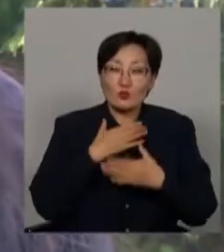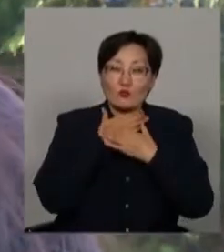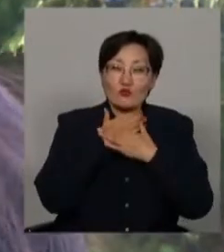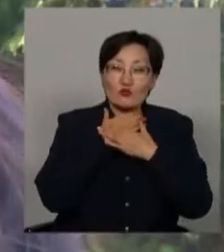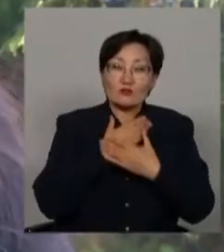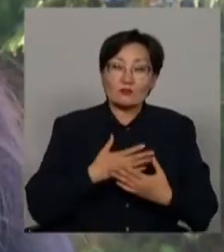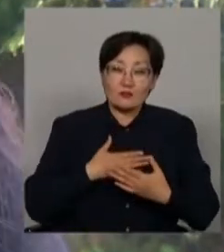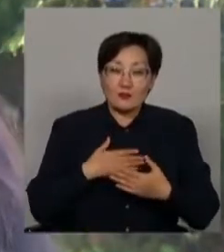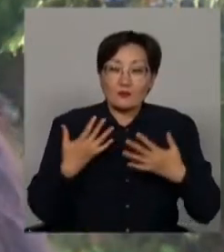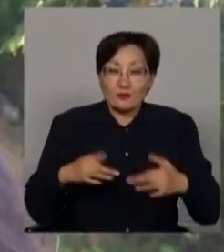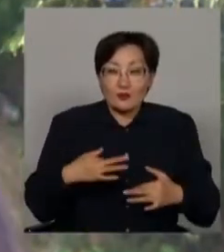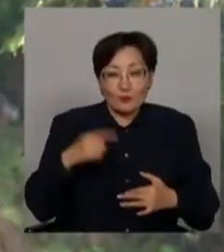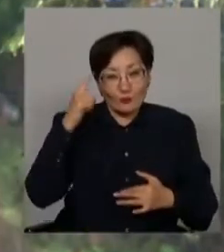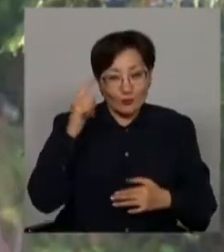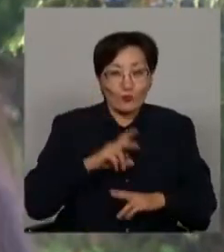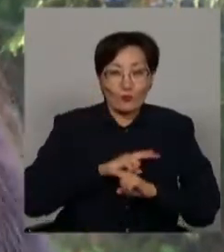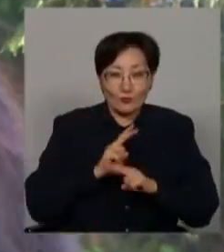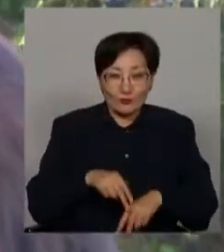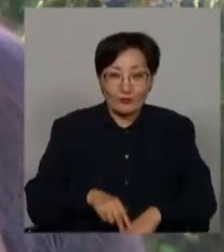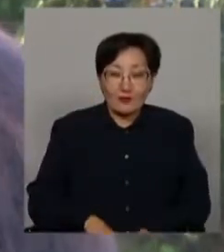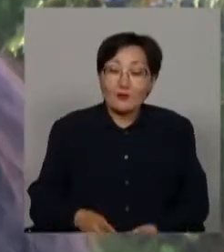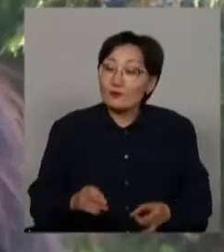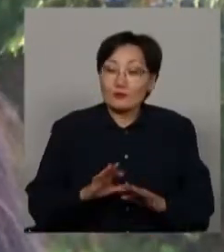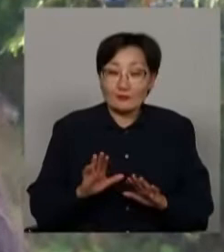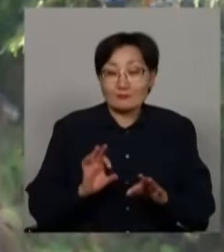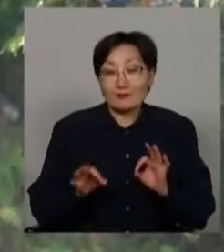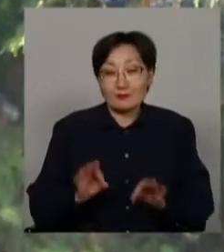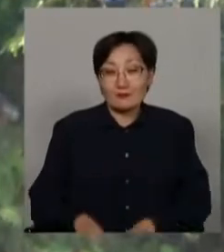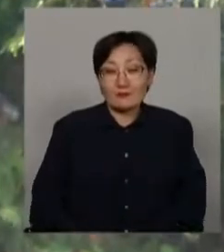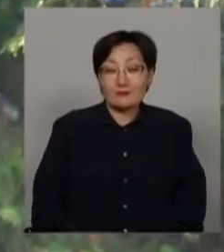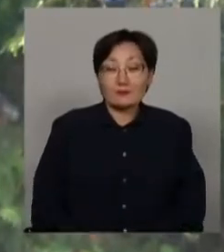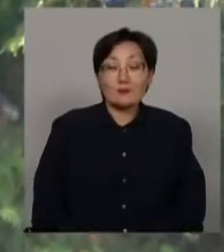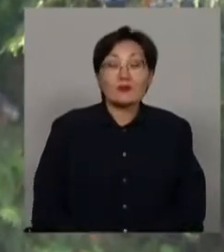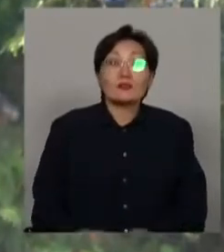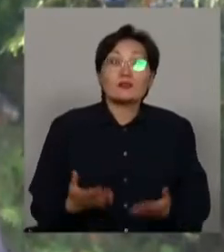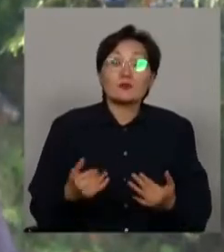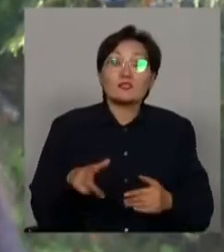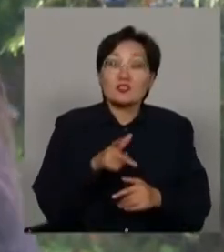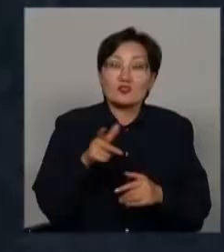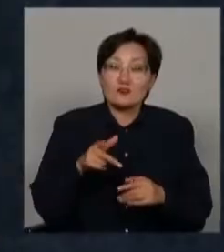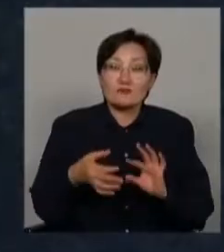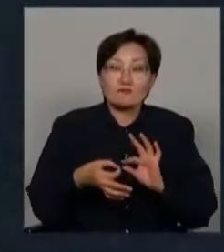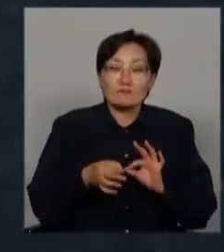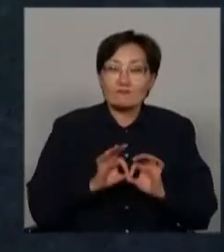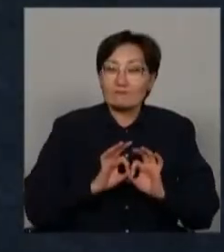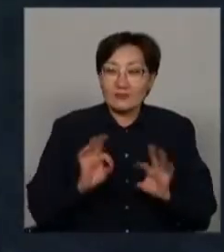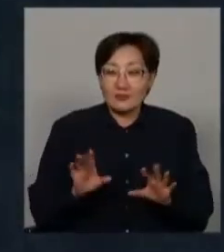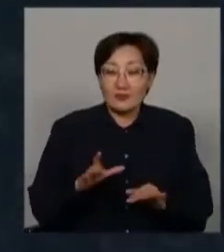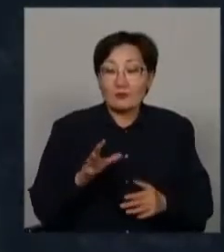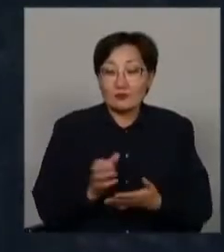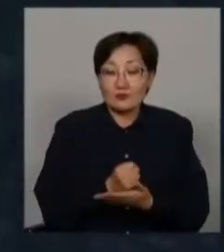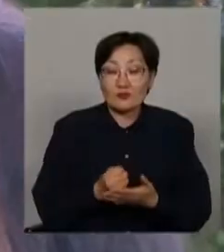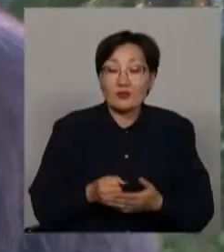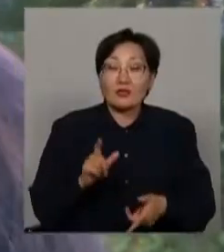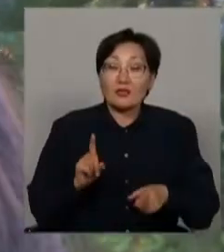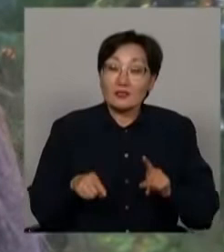Я думала, все, я умру там. Но нет, нормально. Зато кадр, кажется, хорошо вышел. Иногда нужно,